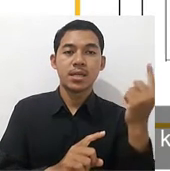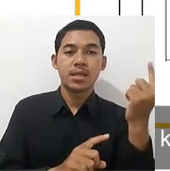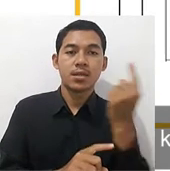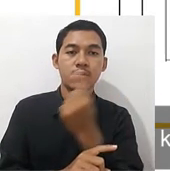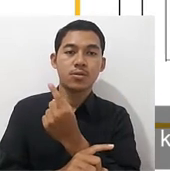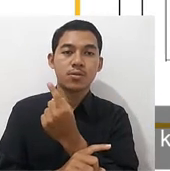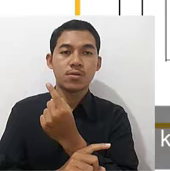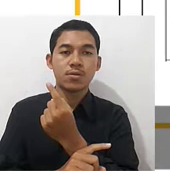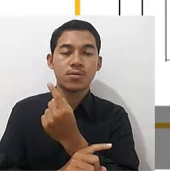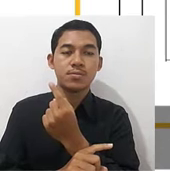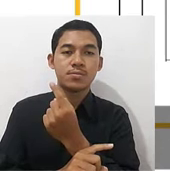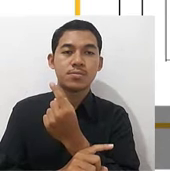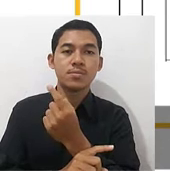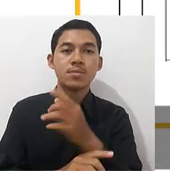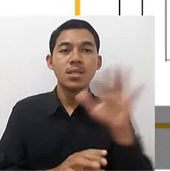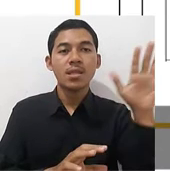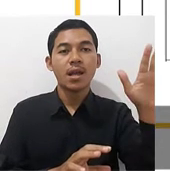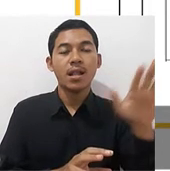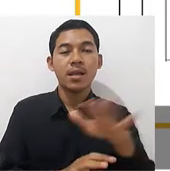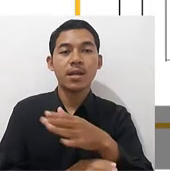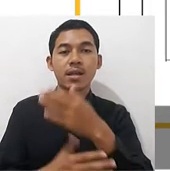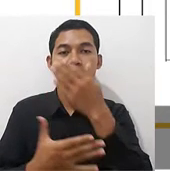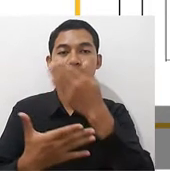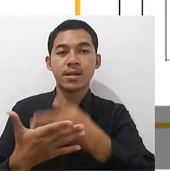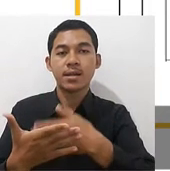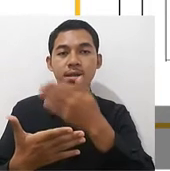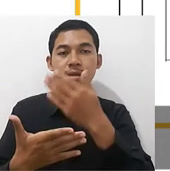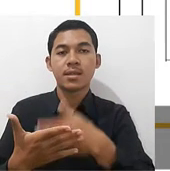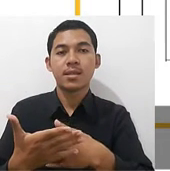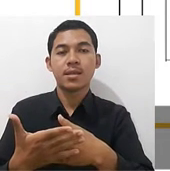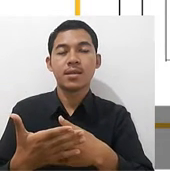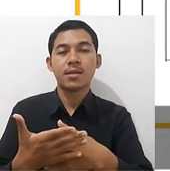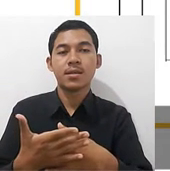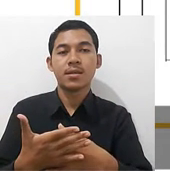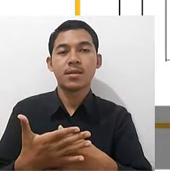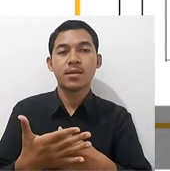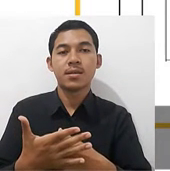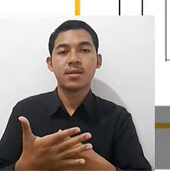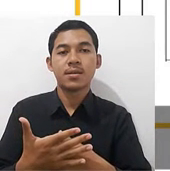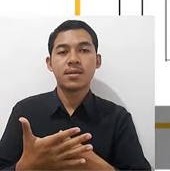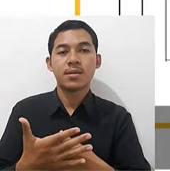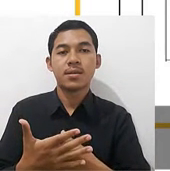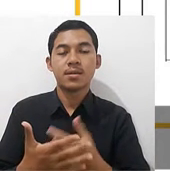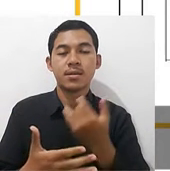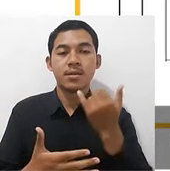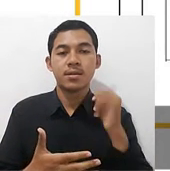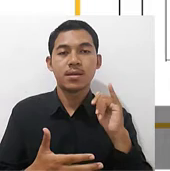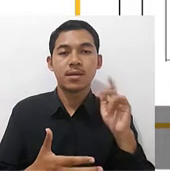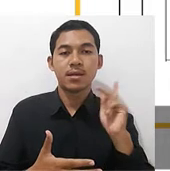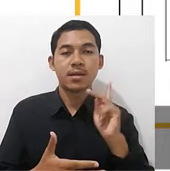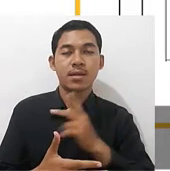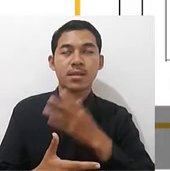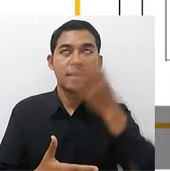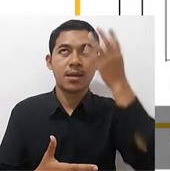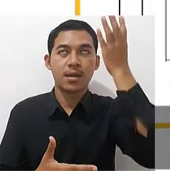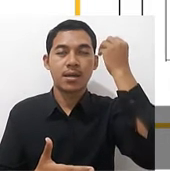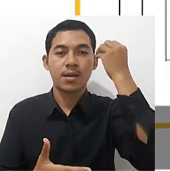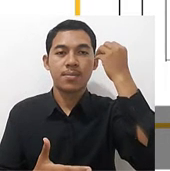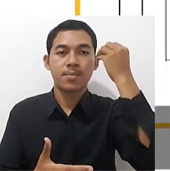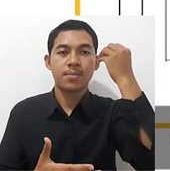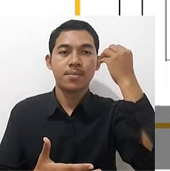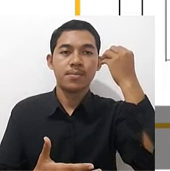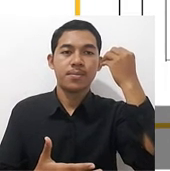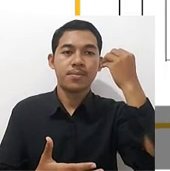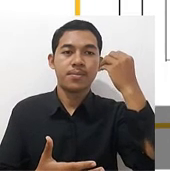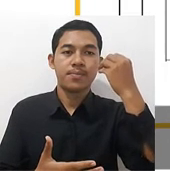aja apa namanya itu aliran datanya. Kita lihat nih yang apa namanya ini kita anggap ya, ini kita anggap sebagai